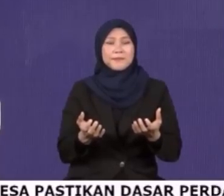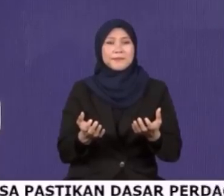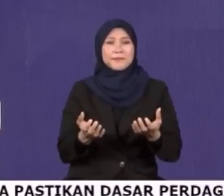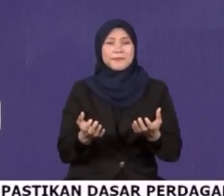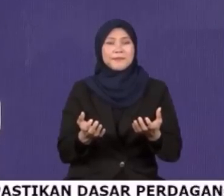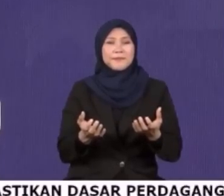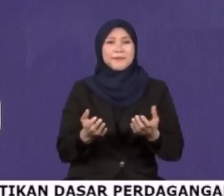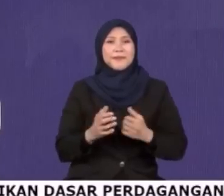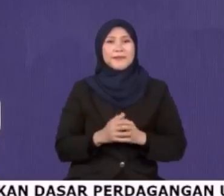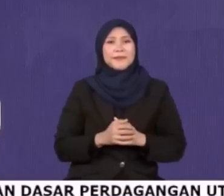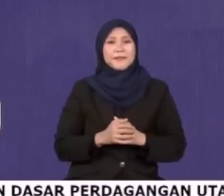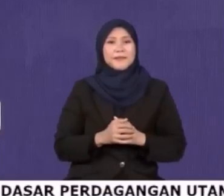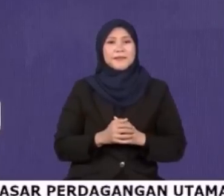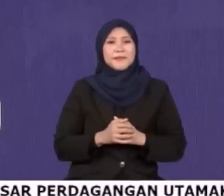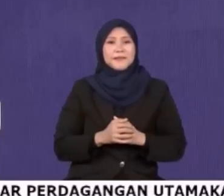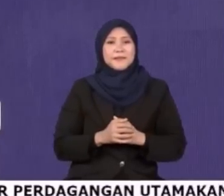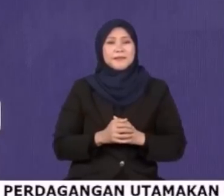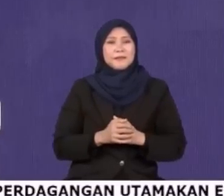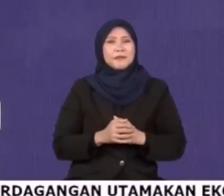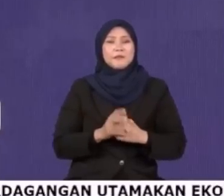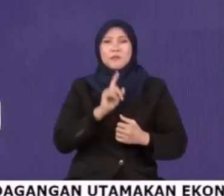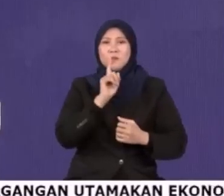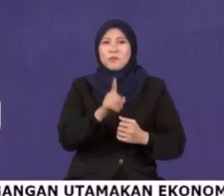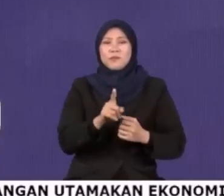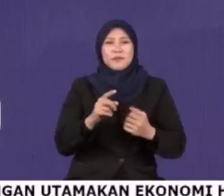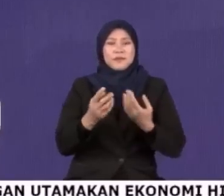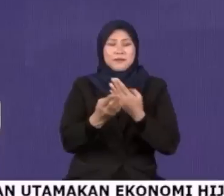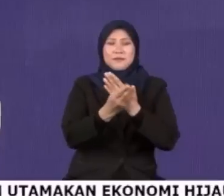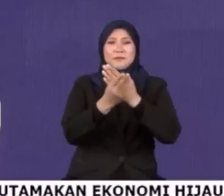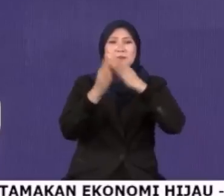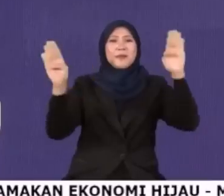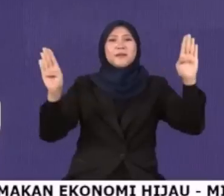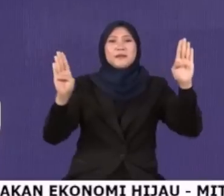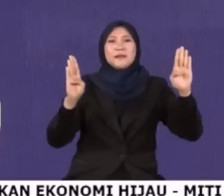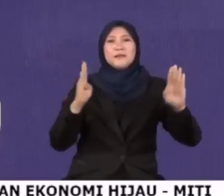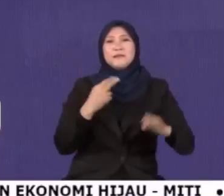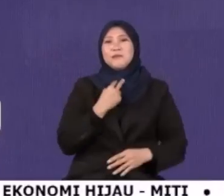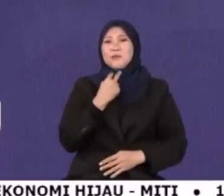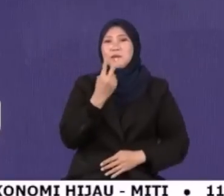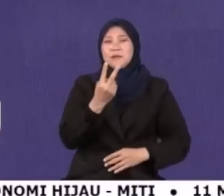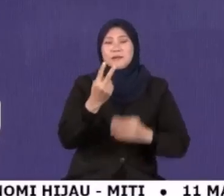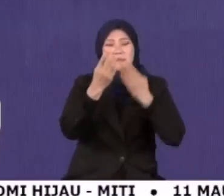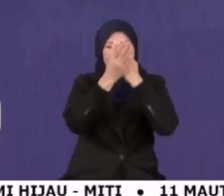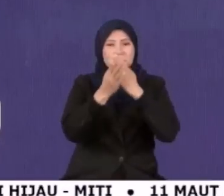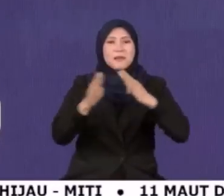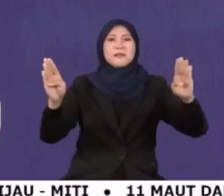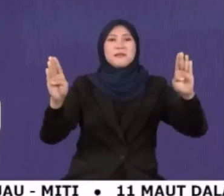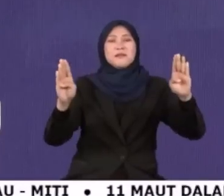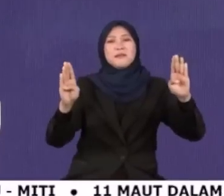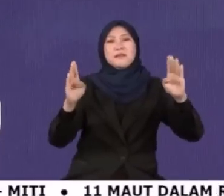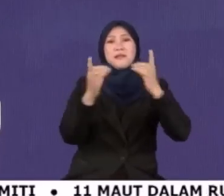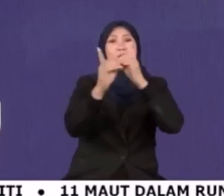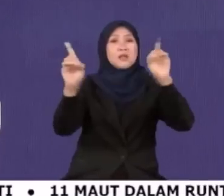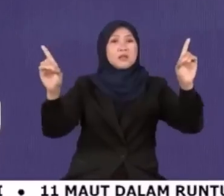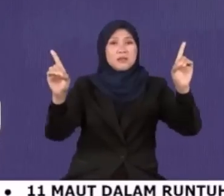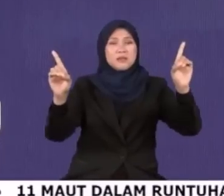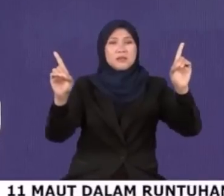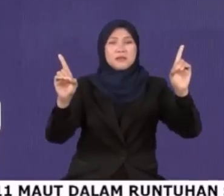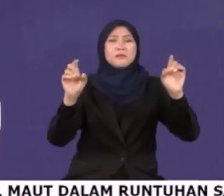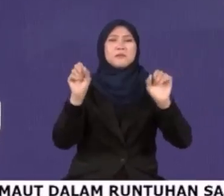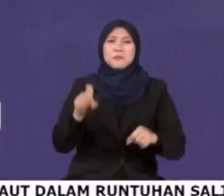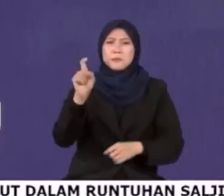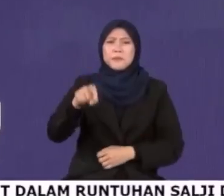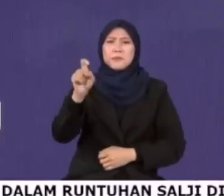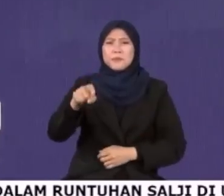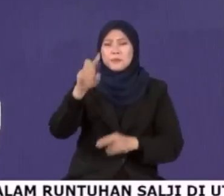semarakkan suasana kebebasan dan demokrasi ini kita harus hormati cuma